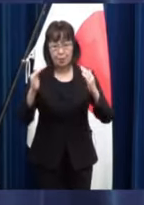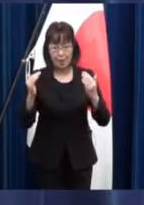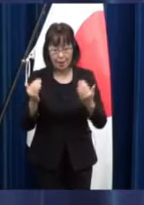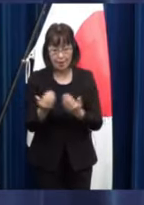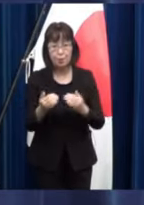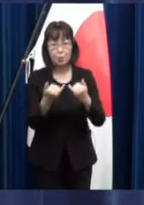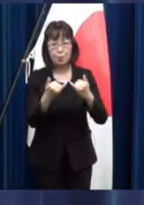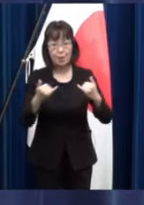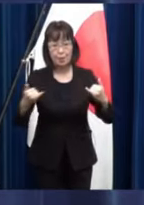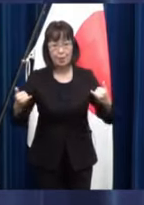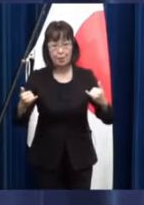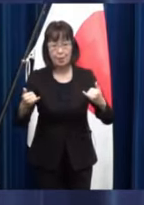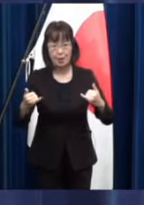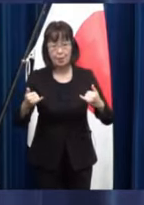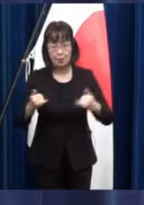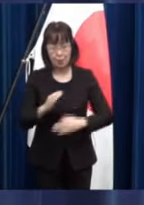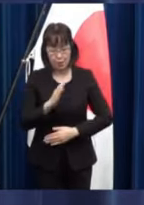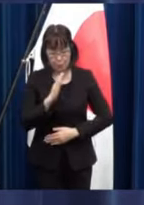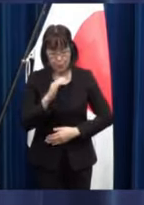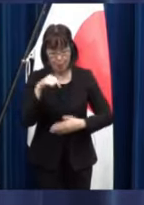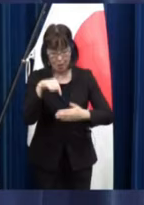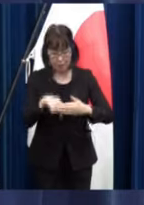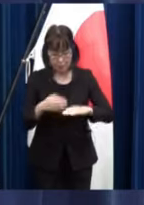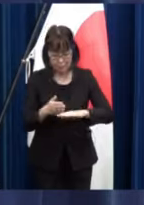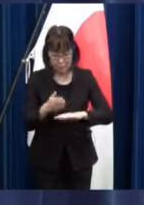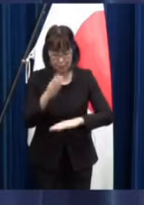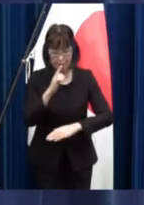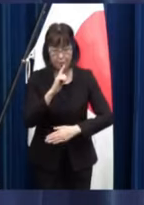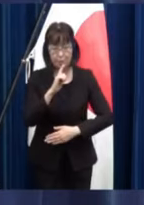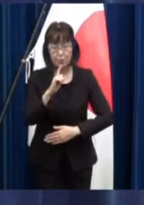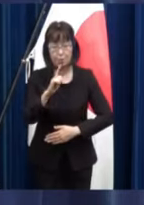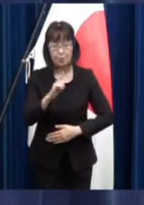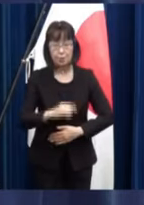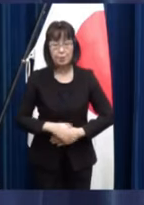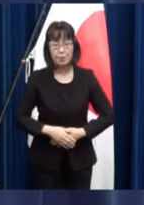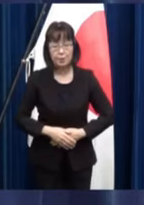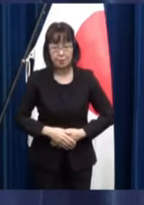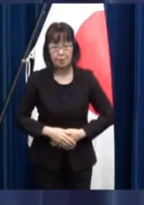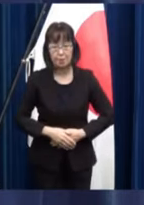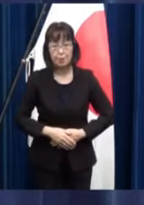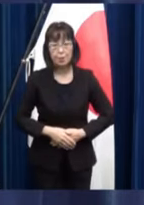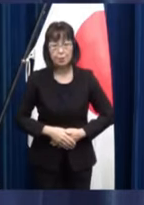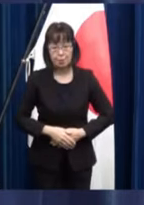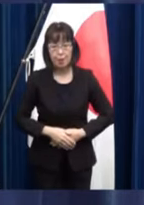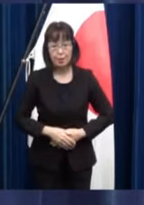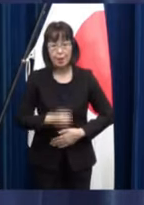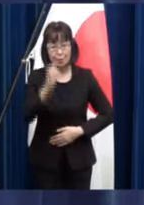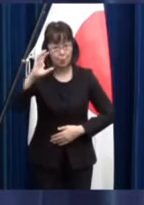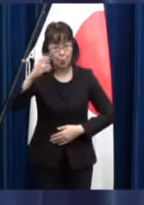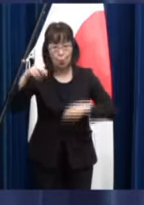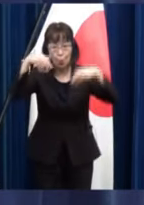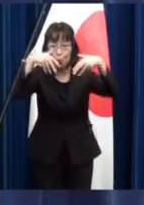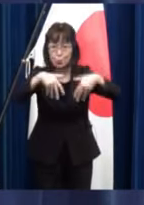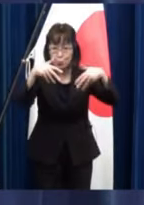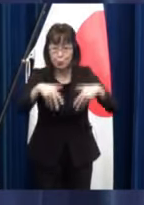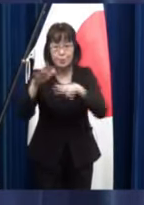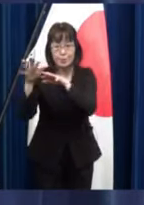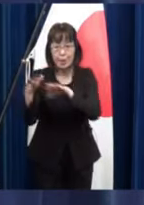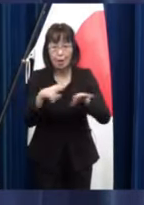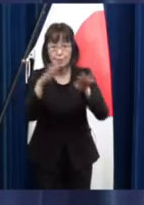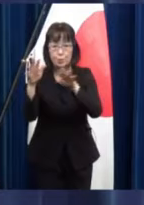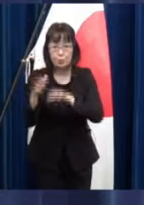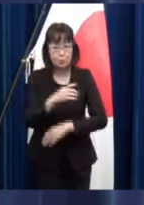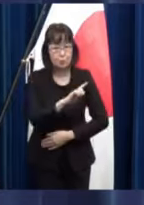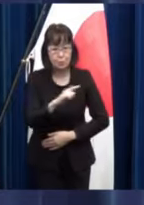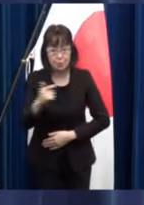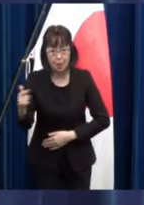に深く感謝を申し上げます。また豪雨や台風などこの一連の